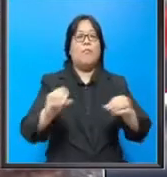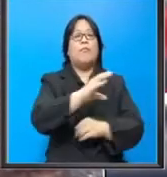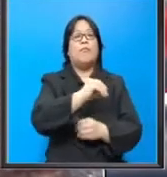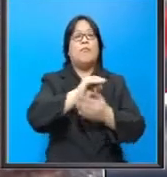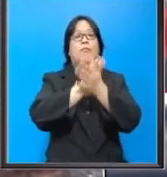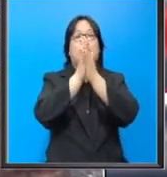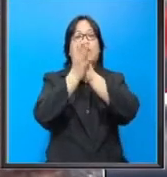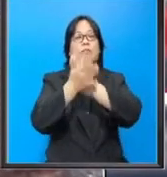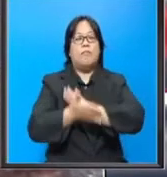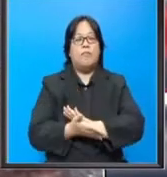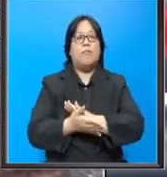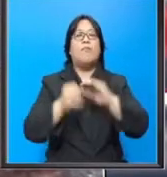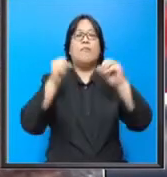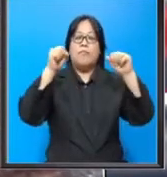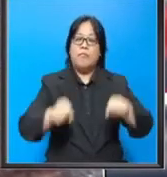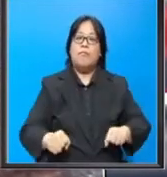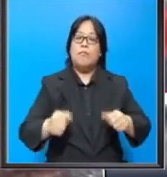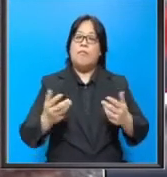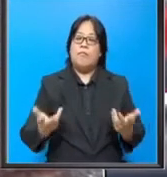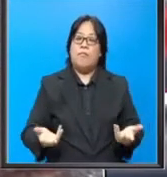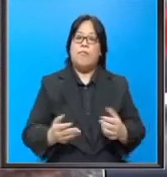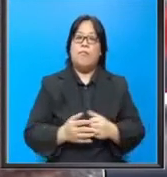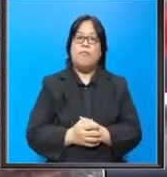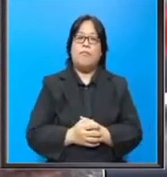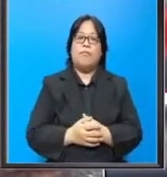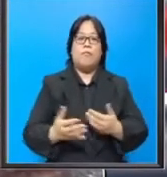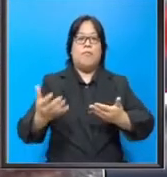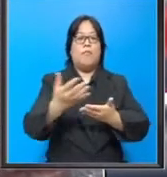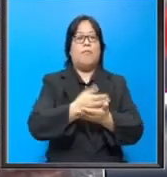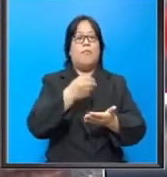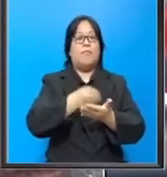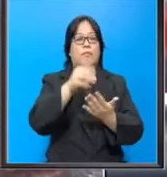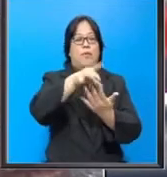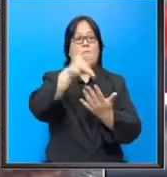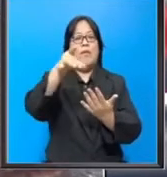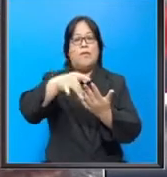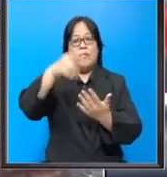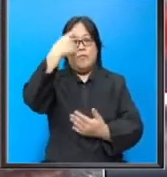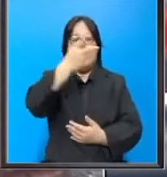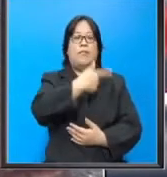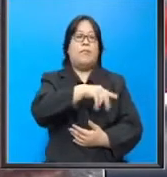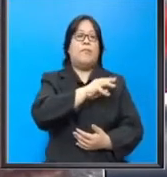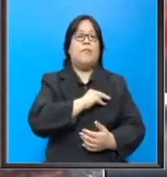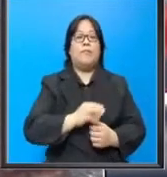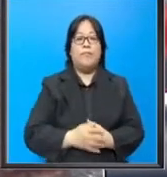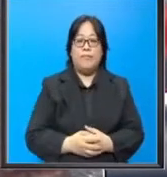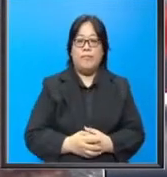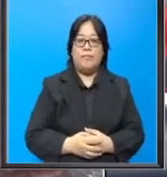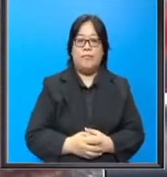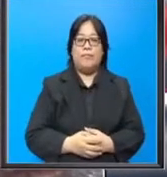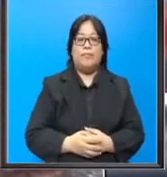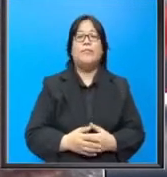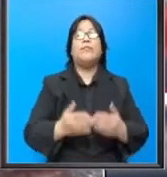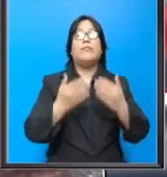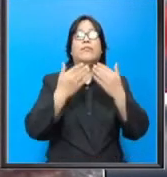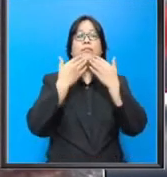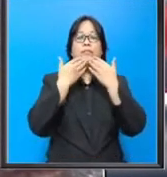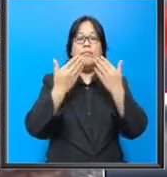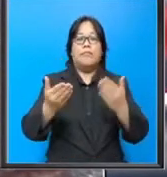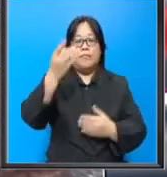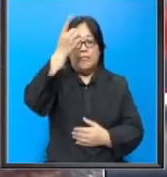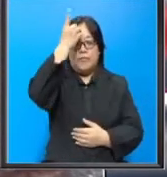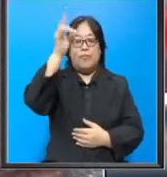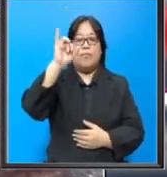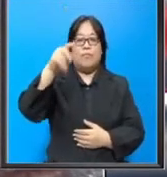menjadi mampu menjadi pendapatan alternatif kepada kementerian itu sendiri sekian detik